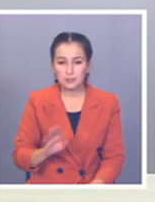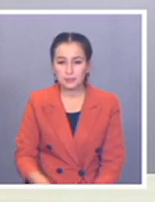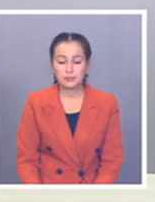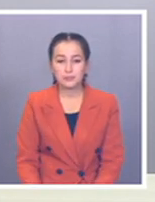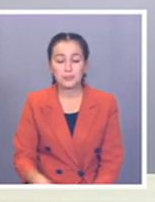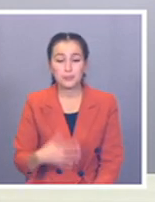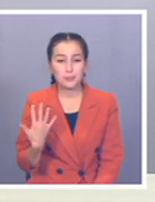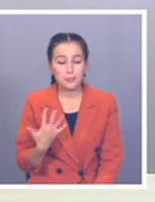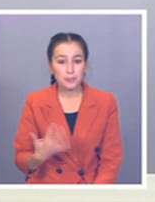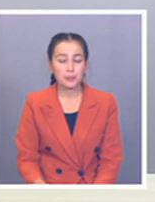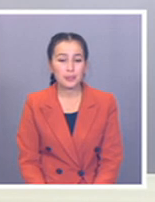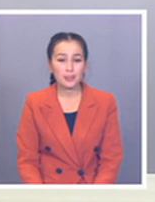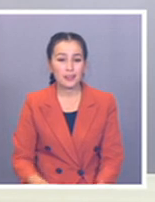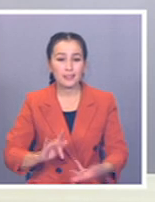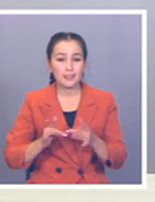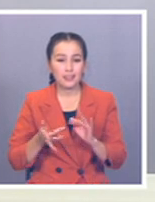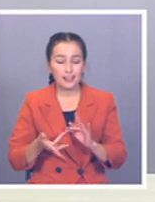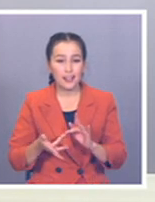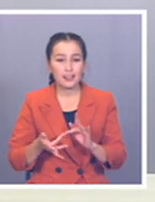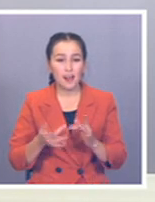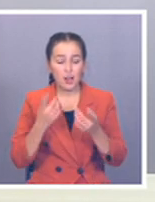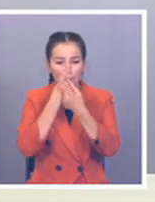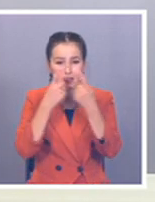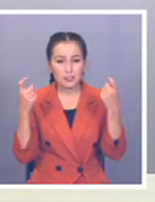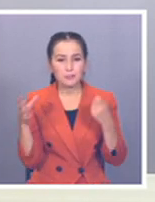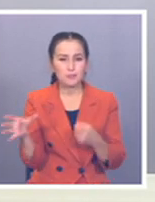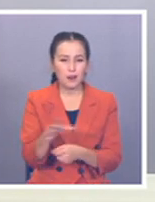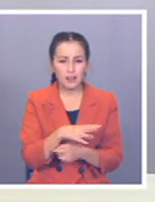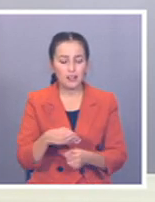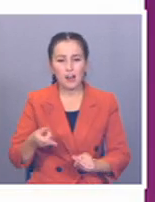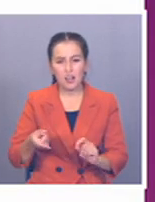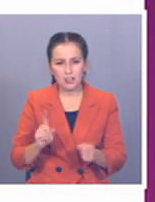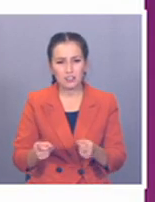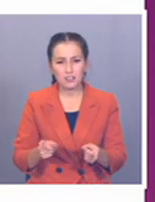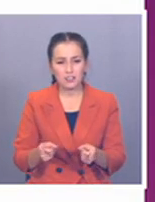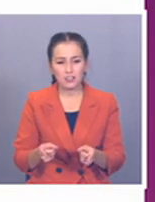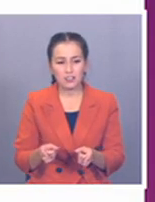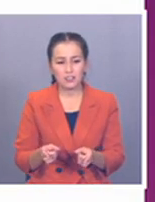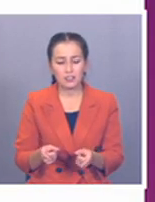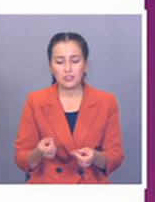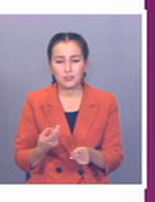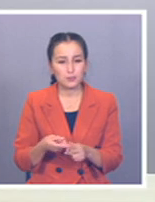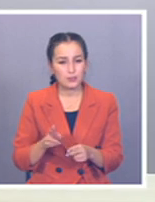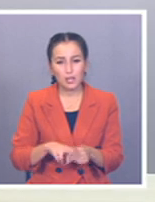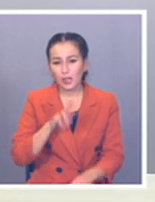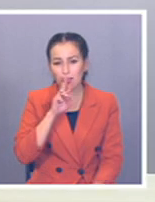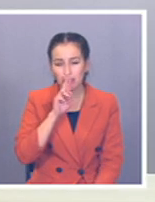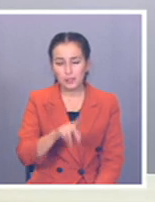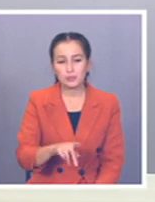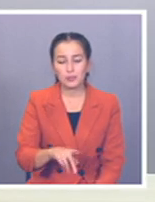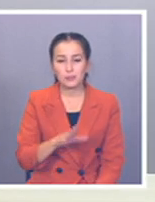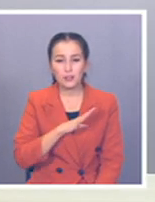Бесінші, интернеттегі ақпараттың барлығы ақиқат. Я, бұл дұрыс емес.